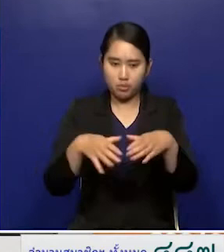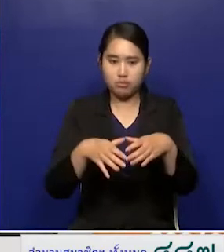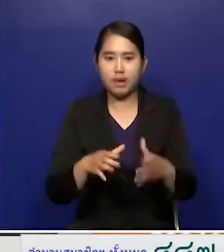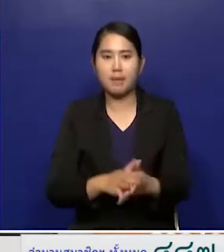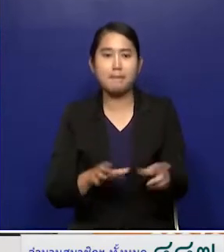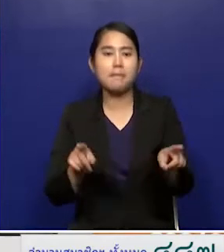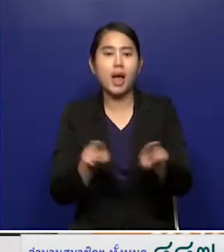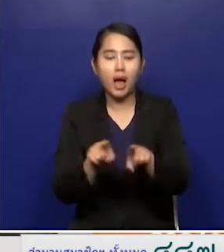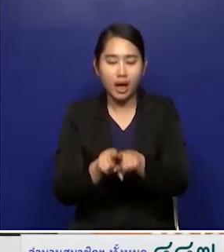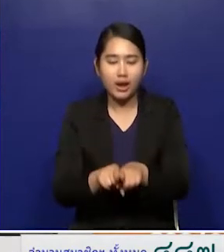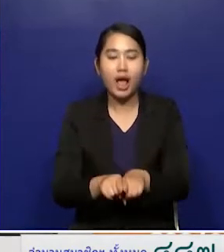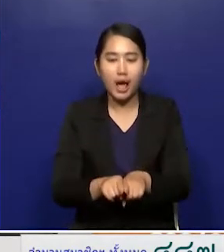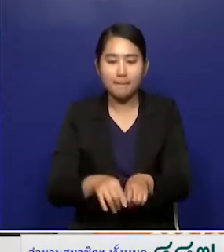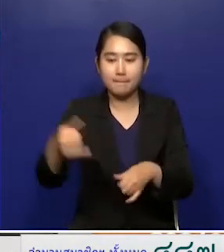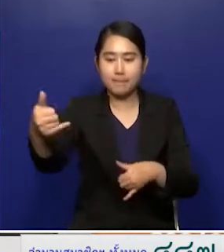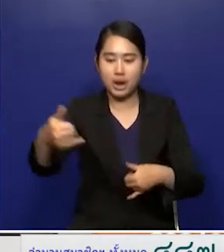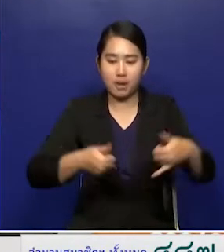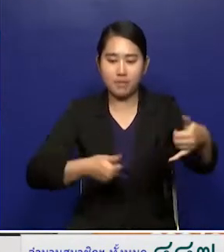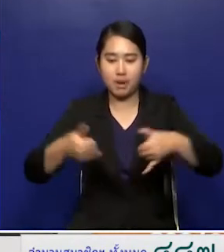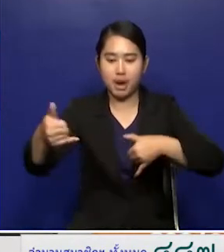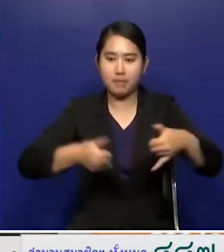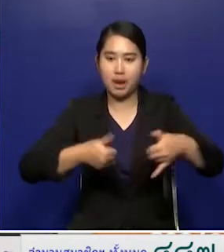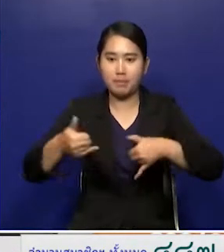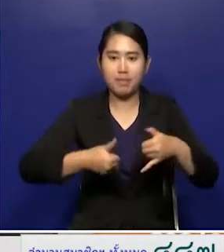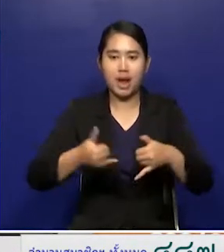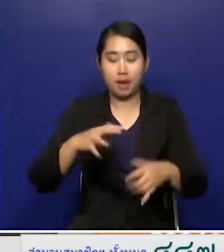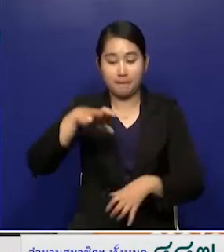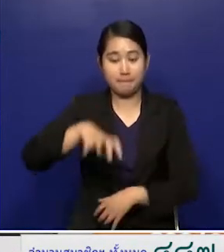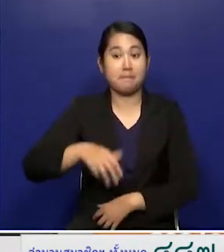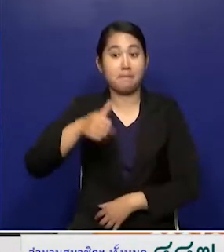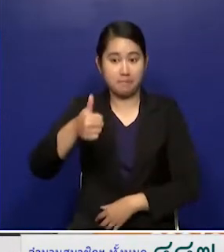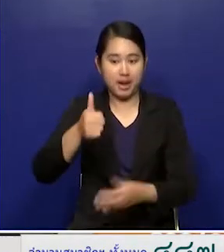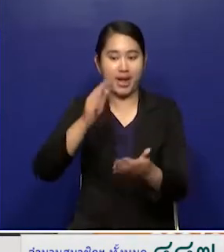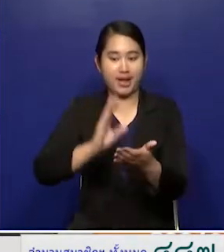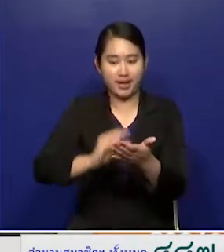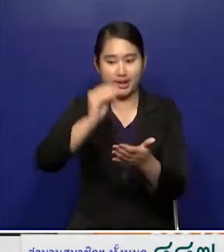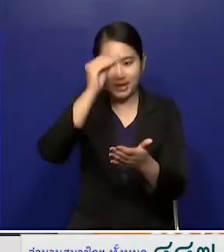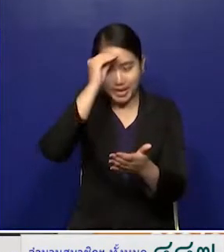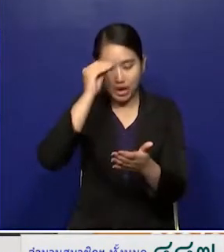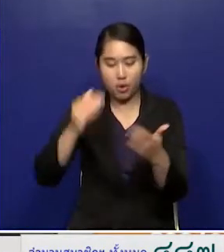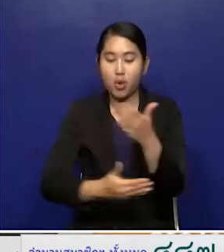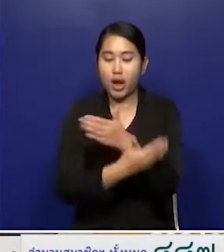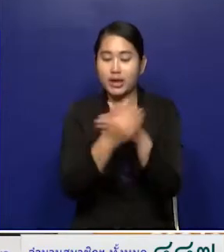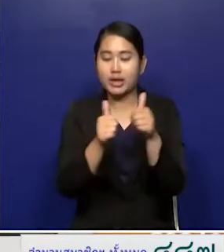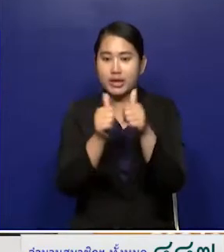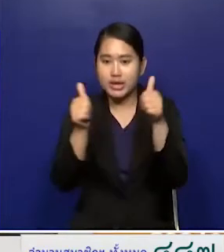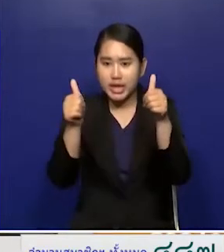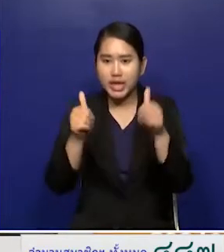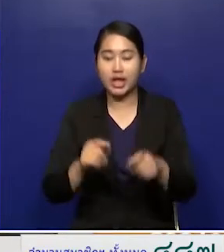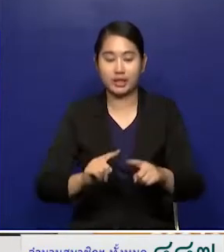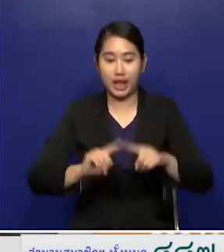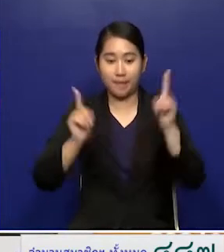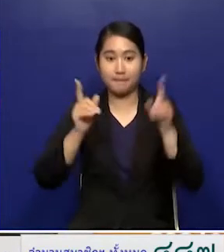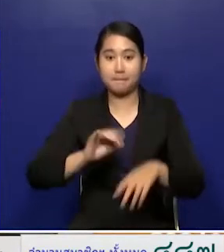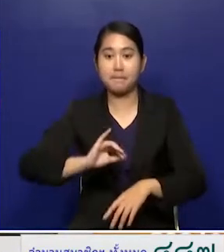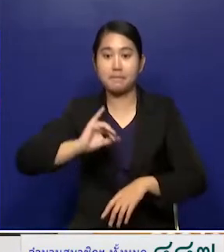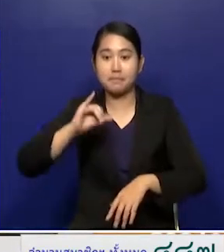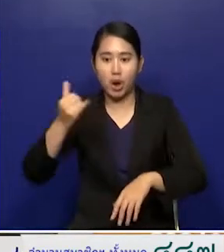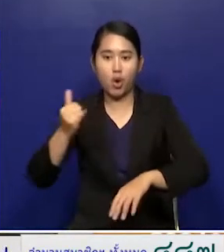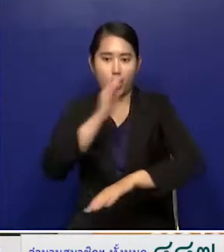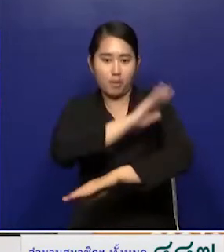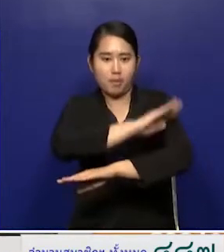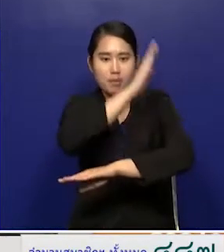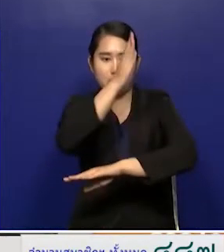เข้ามามชีวิตเข้ามามีการศึษามีกพัฒนาอะไรตๆที่ดีแต่วาพี่น้องบางคนหลๆคนที่ยงอยู่ในพื้นที่บน